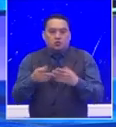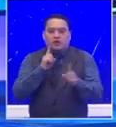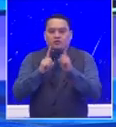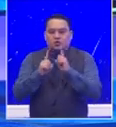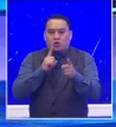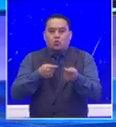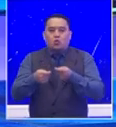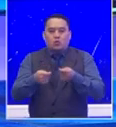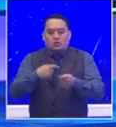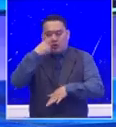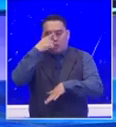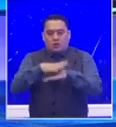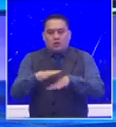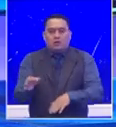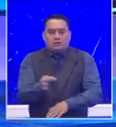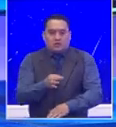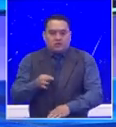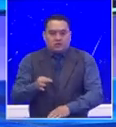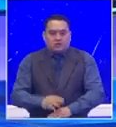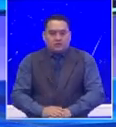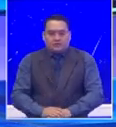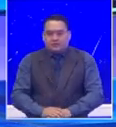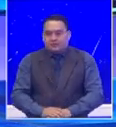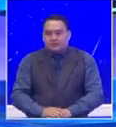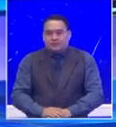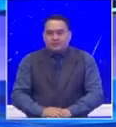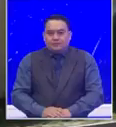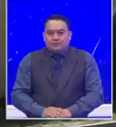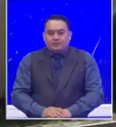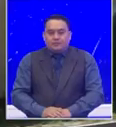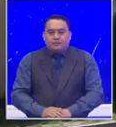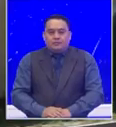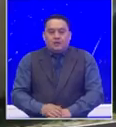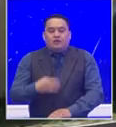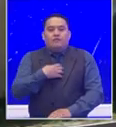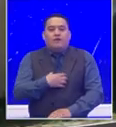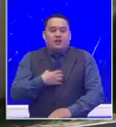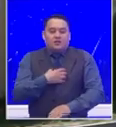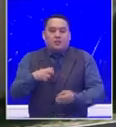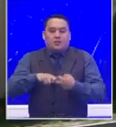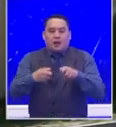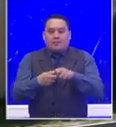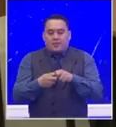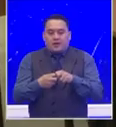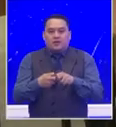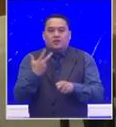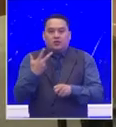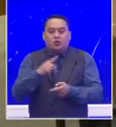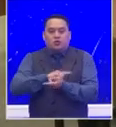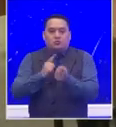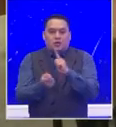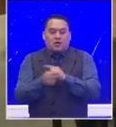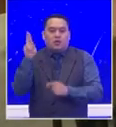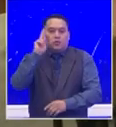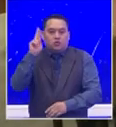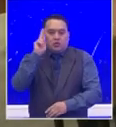селекторном совещании под руководством Аманды Кабаталова. Одна из актуальных проблем региона – ликвидация трехсменного